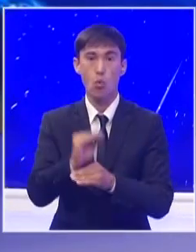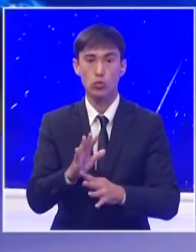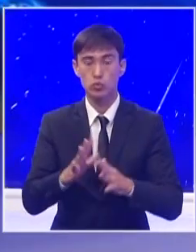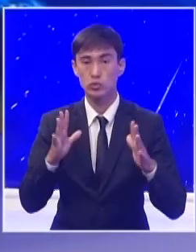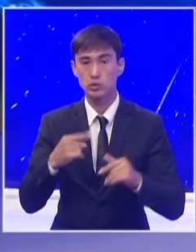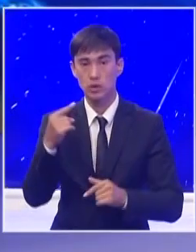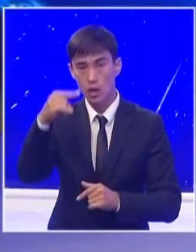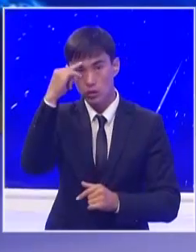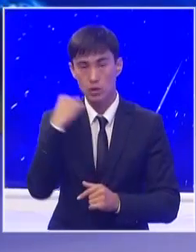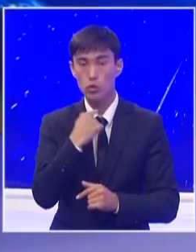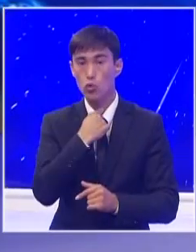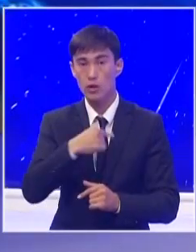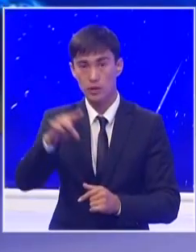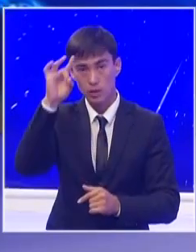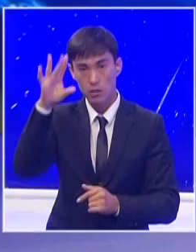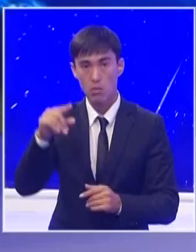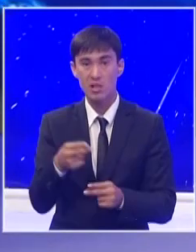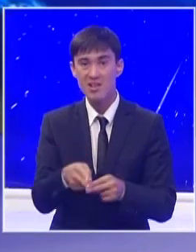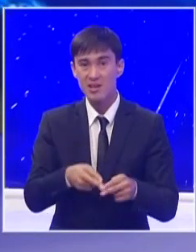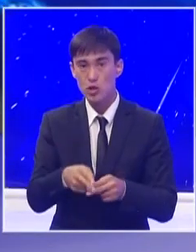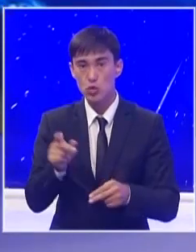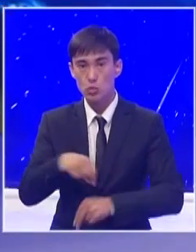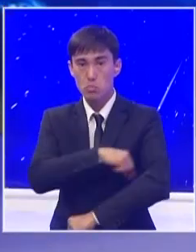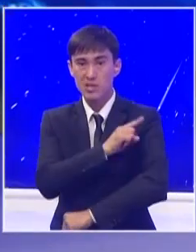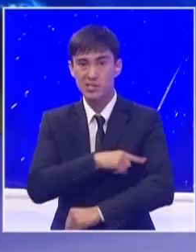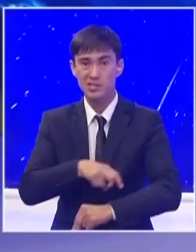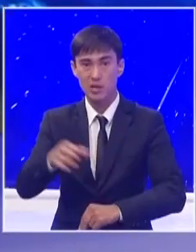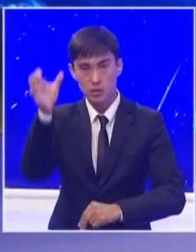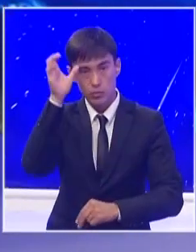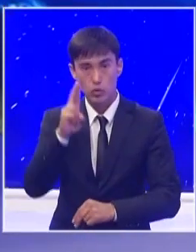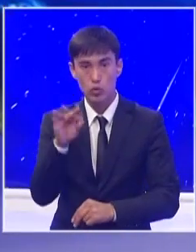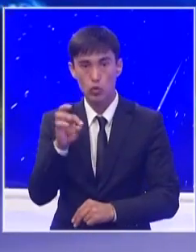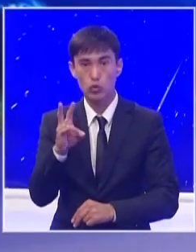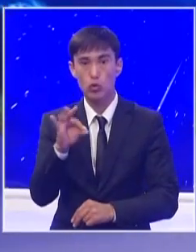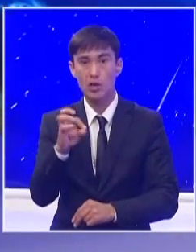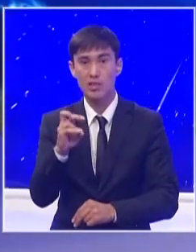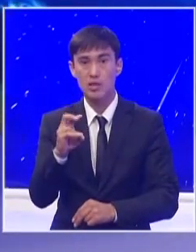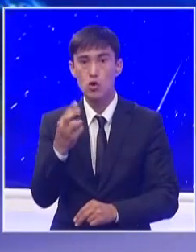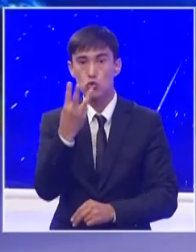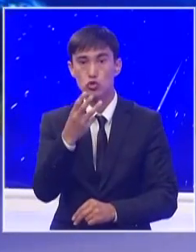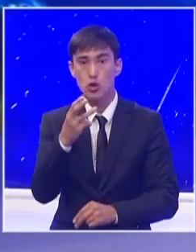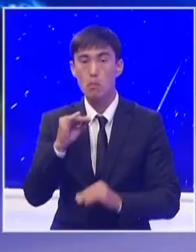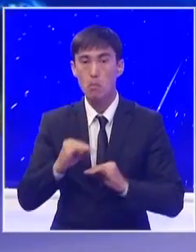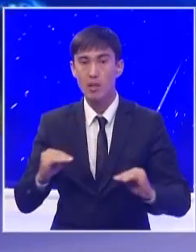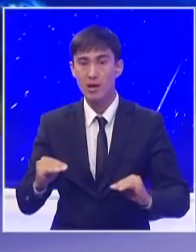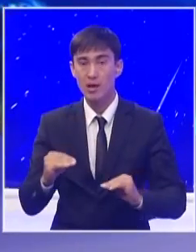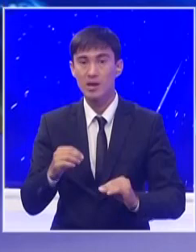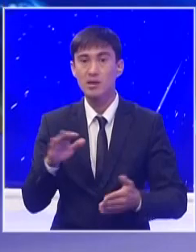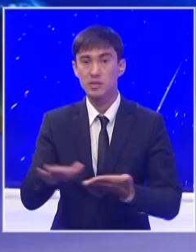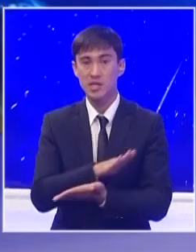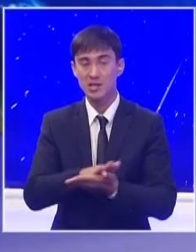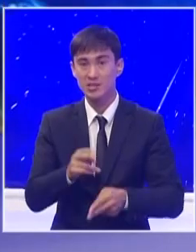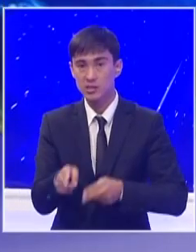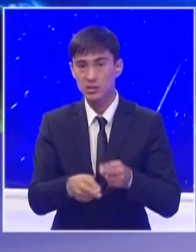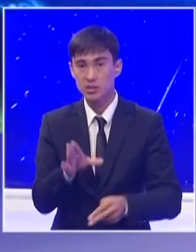Талдықорғанда танымал хирург, медицина ғылымының докторы Тұрлан Арынның 3 балаға жаңа әдіспен тегін ота жасады. Жас хирургтер үшін бұл шеберлік